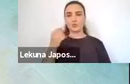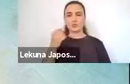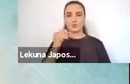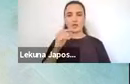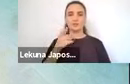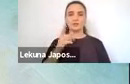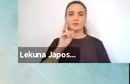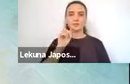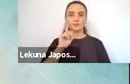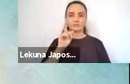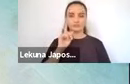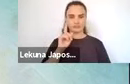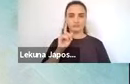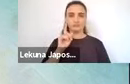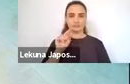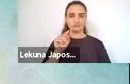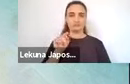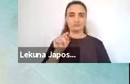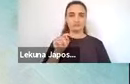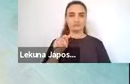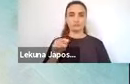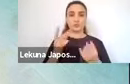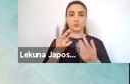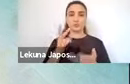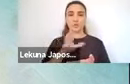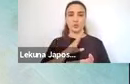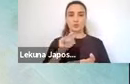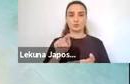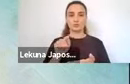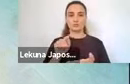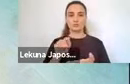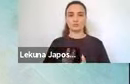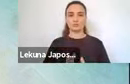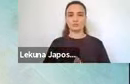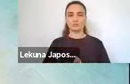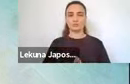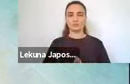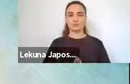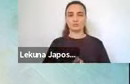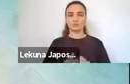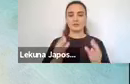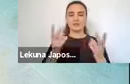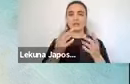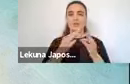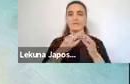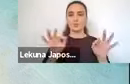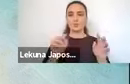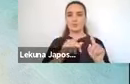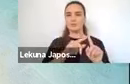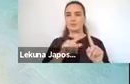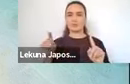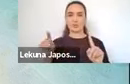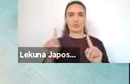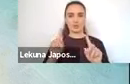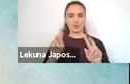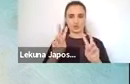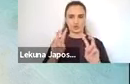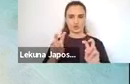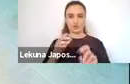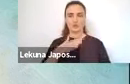აქვს მნიშვნელობა და უნდა ჰქონდეს თავისუფალი მიმდინარეობა. რას ნიშნავს თავისუფალი მიმდინარეობა?